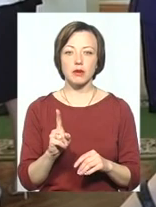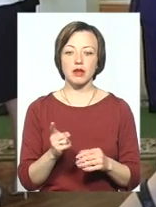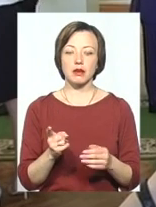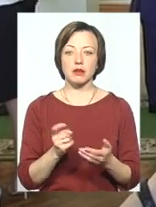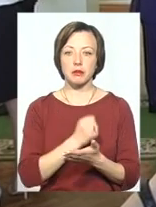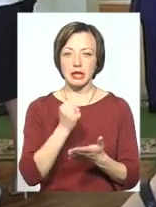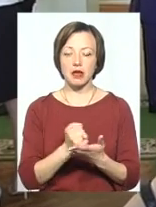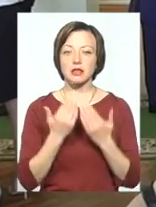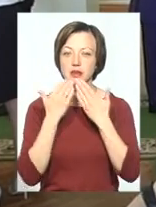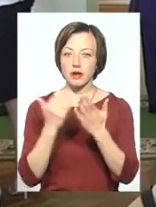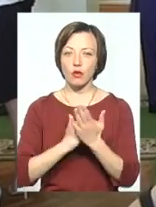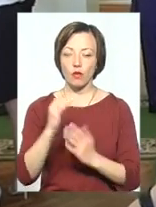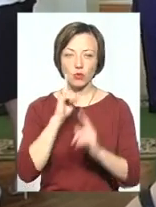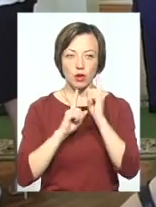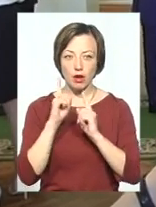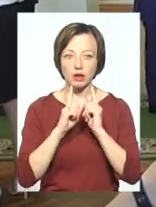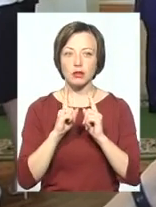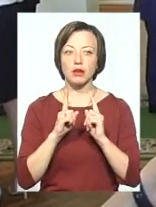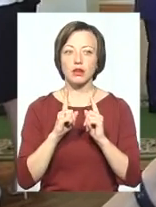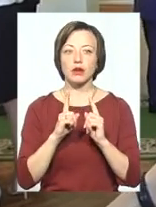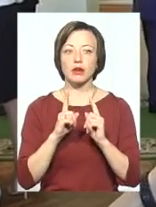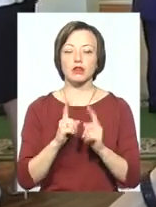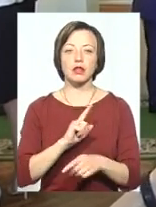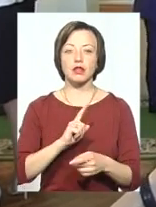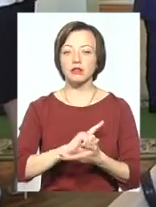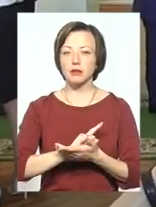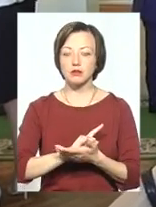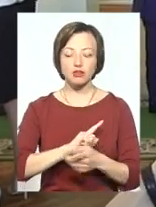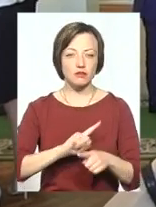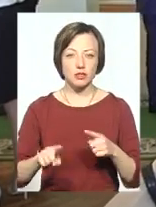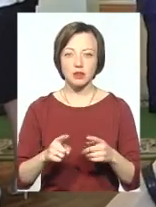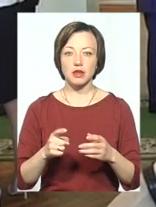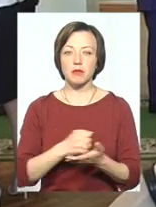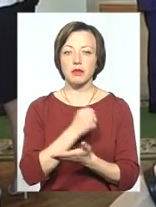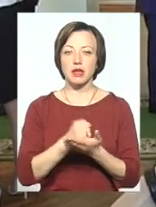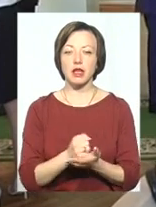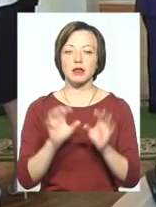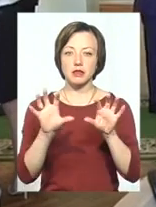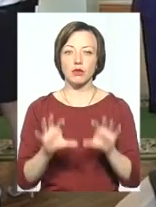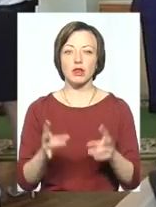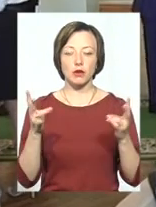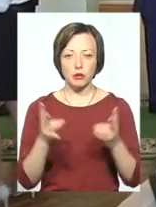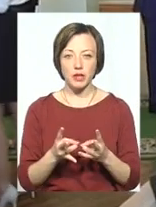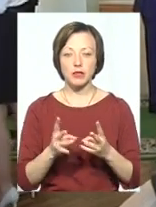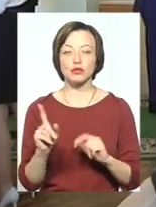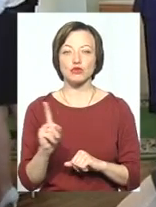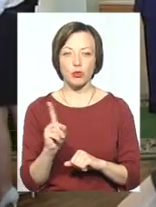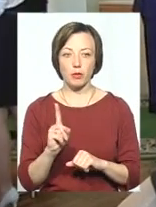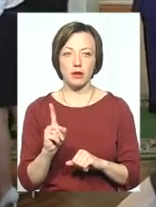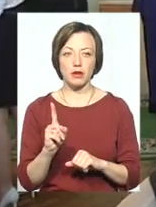звернення до Верховної Ради, щоб якнайшвидше прийняти закони, які необхідні для того,